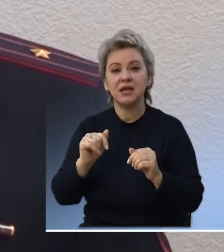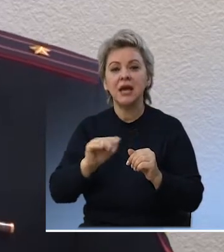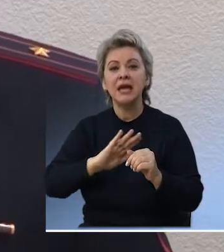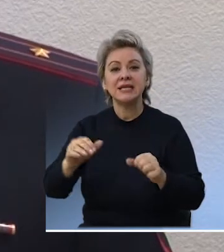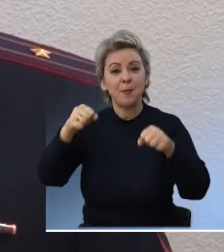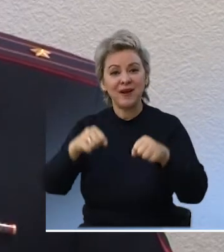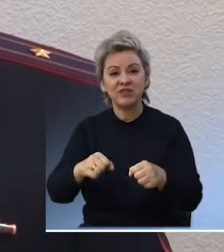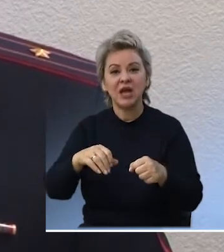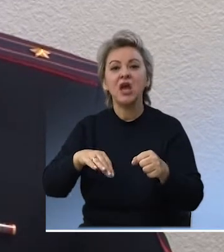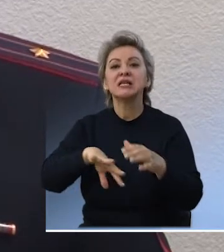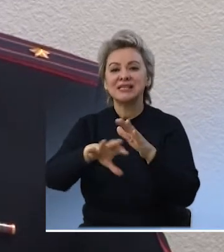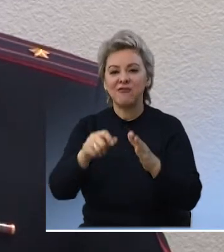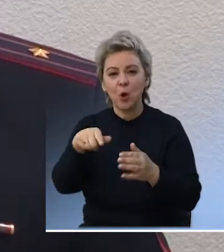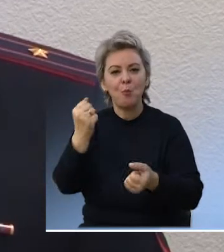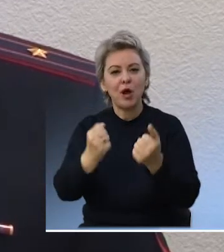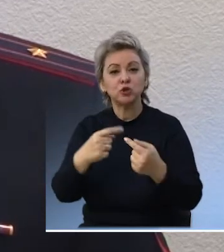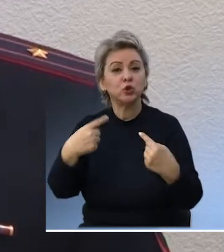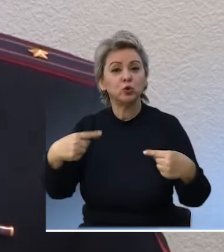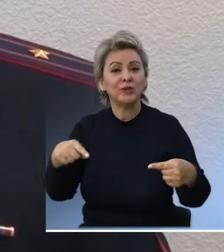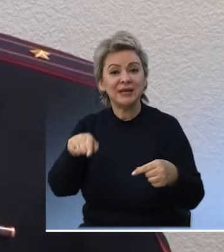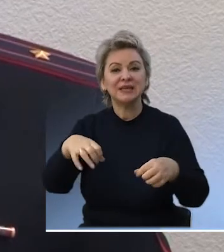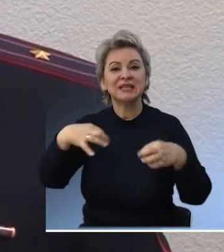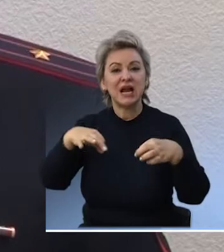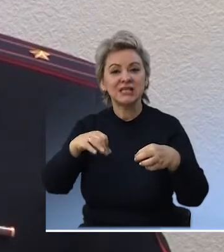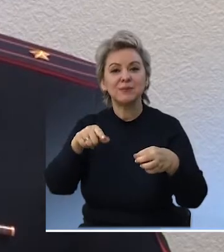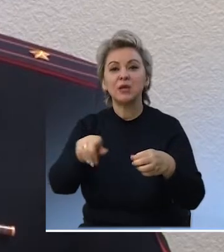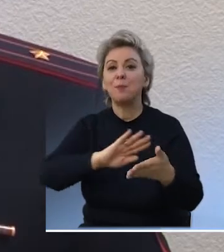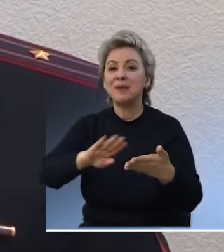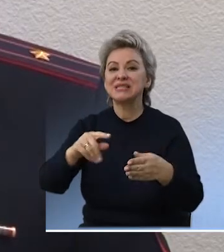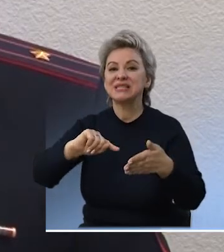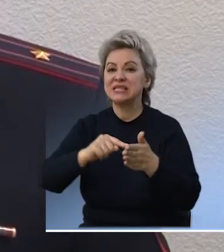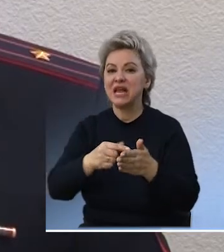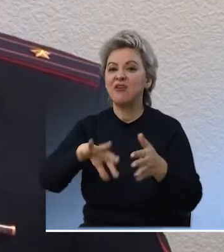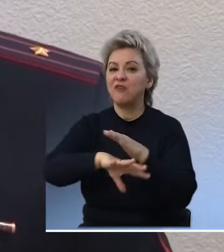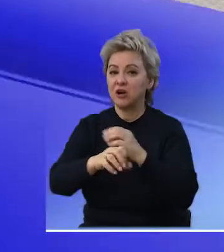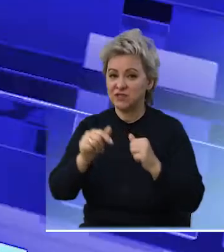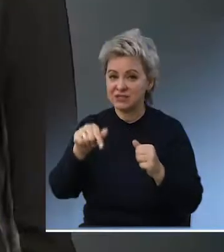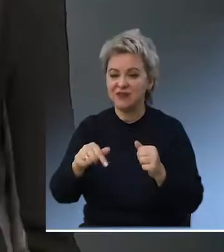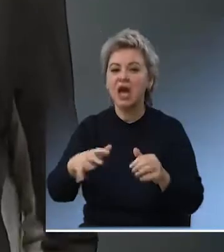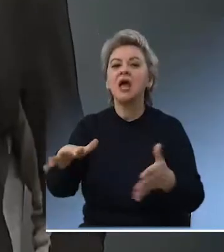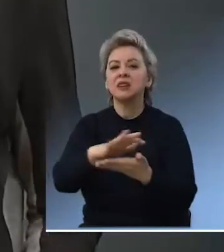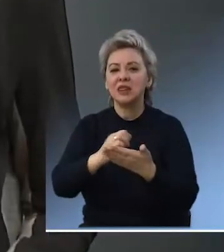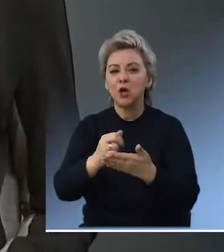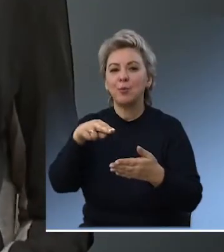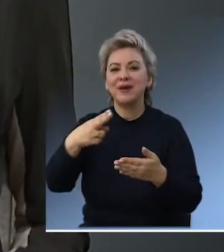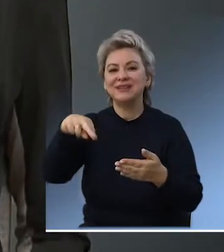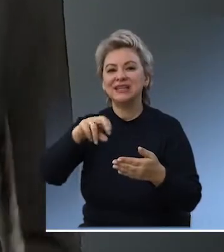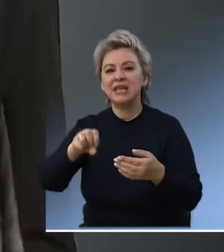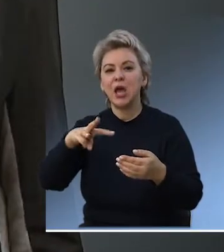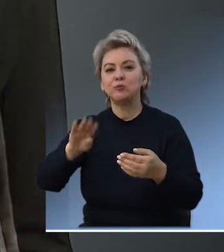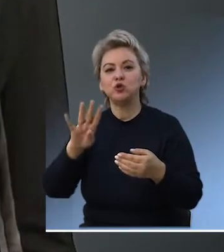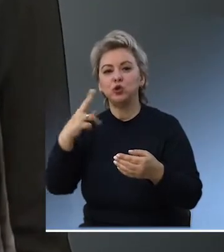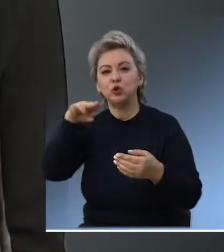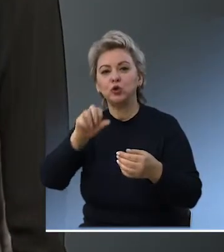Федерации «Неправомерное завладение автомобилем или иным транспортным средством без цели хищения». За нарушение ПДД на